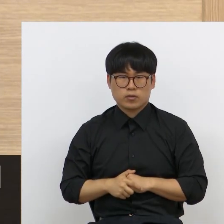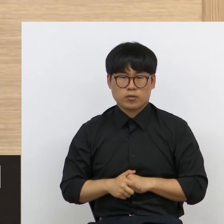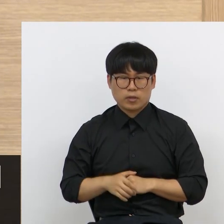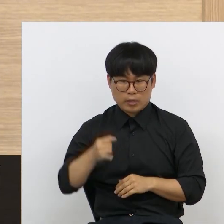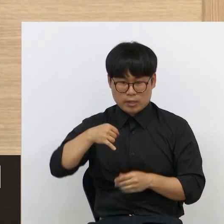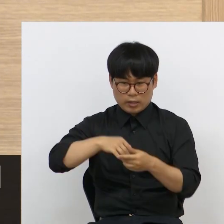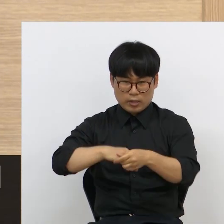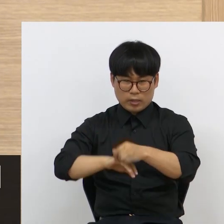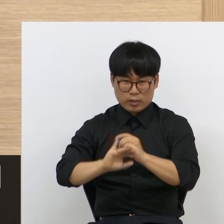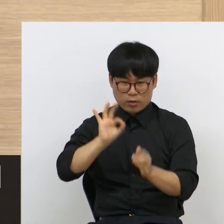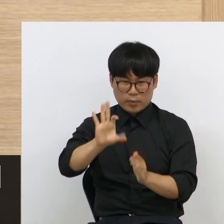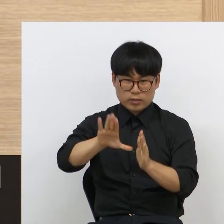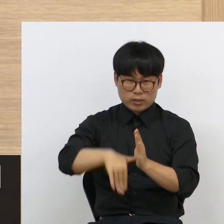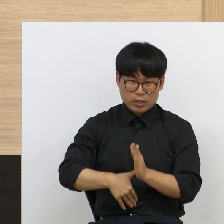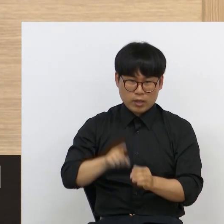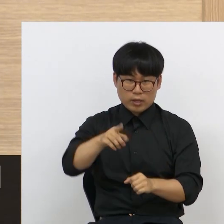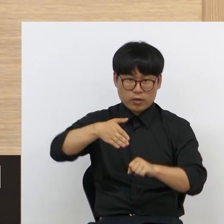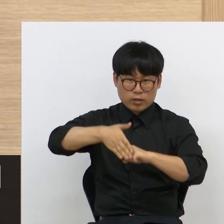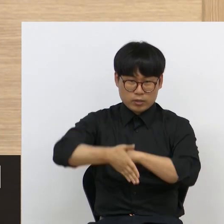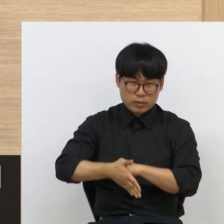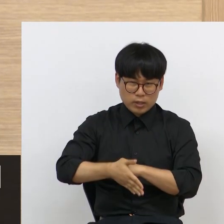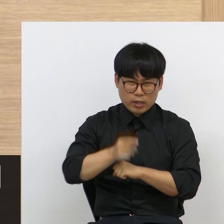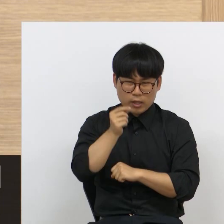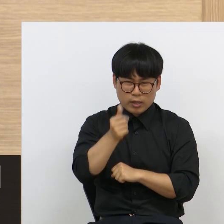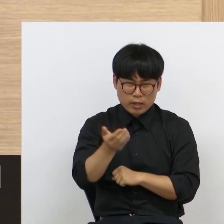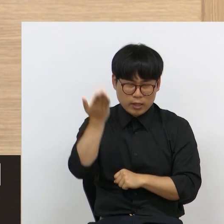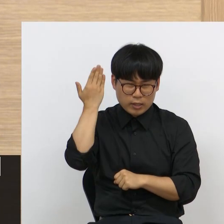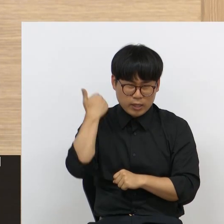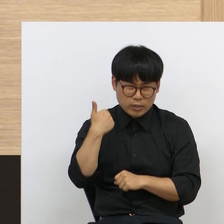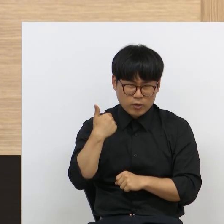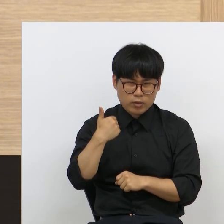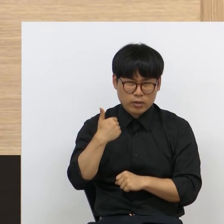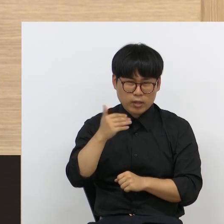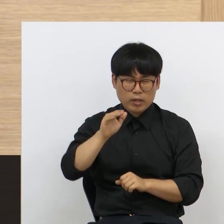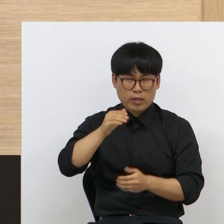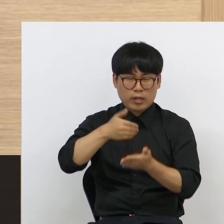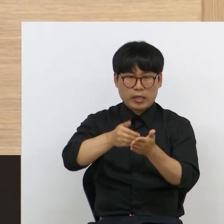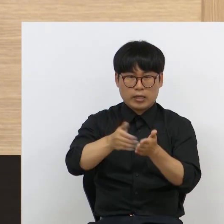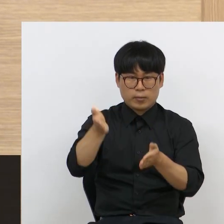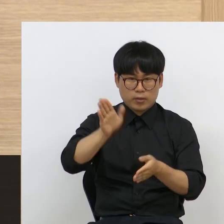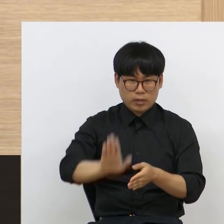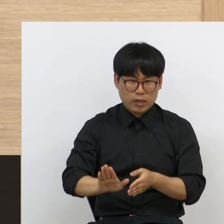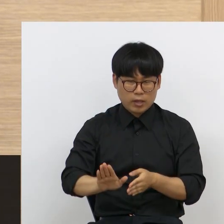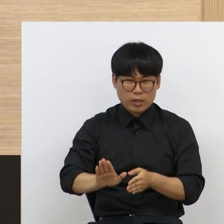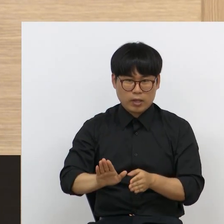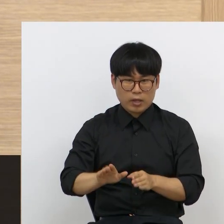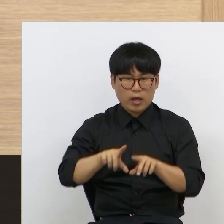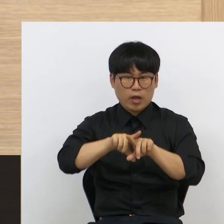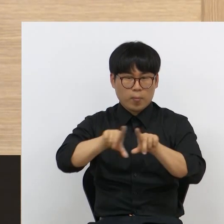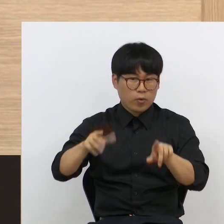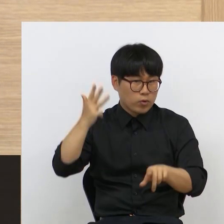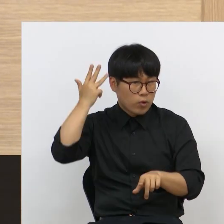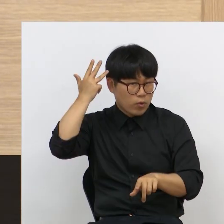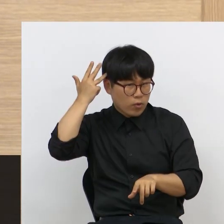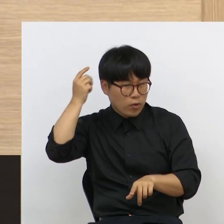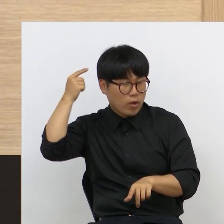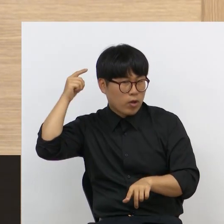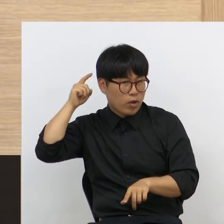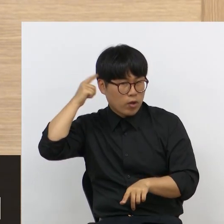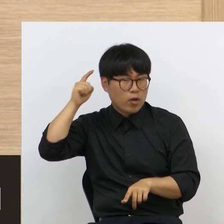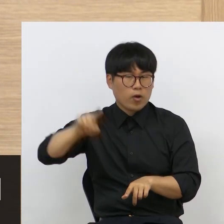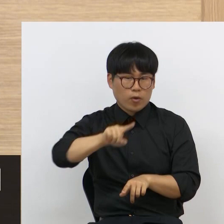기형을 보면 이런 식의 이제 약간 예전 분류지만 정상적인 이 와우에 비해서 이런 기형이 있으면